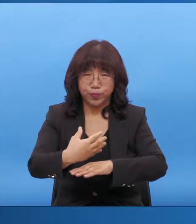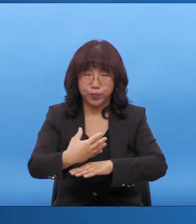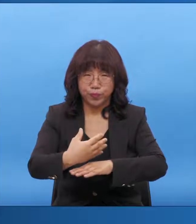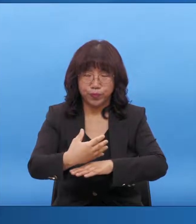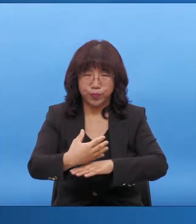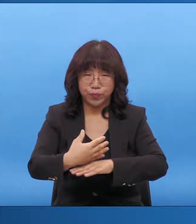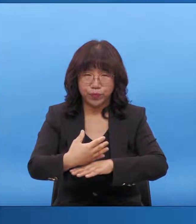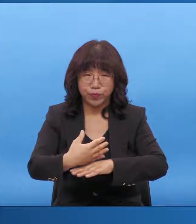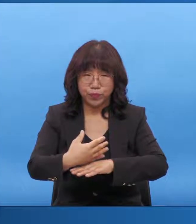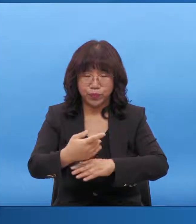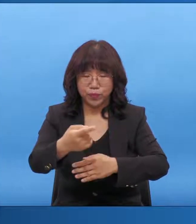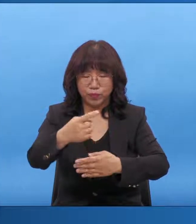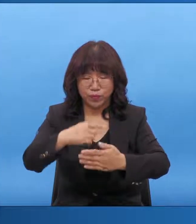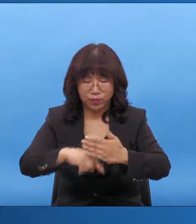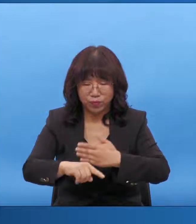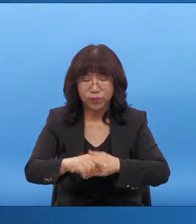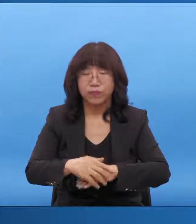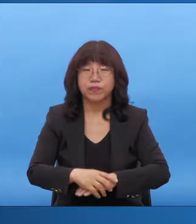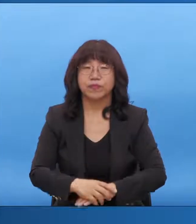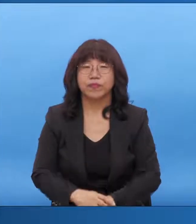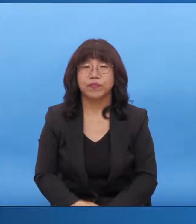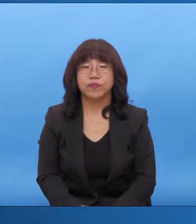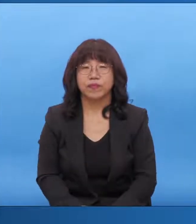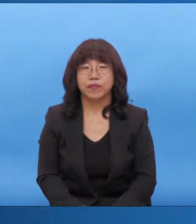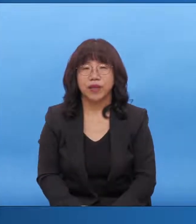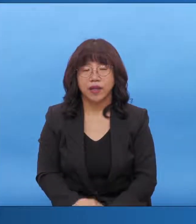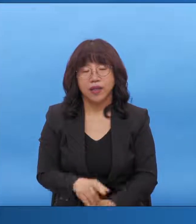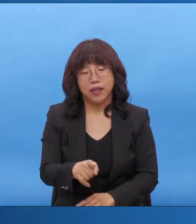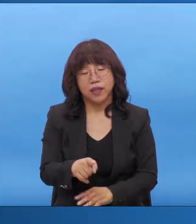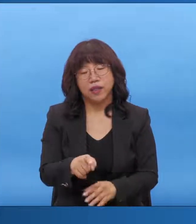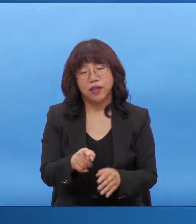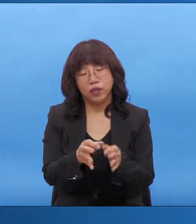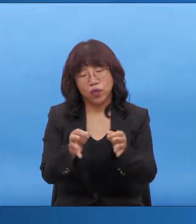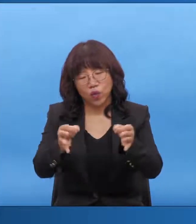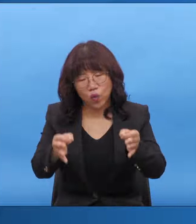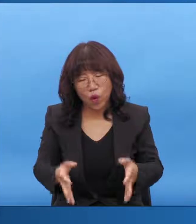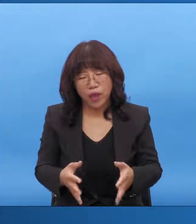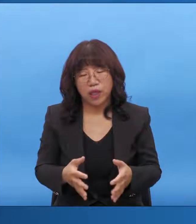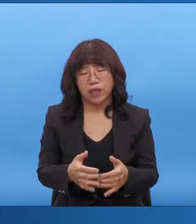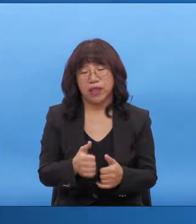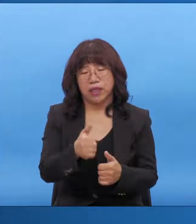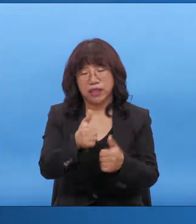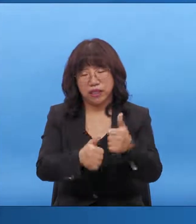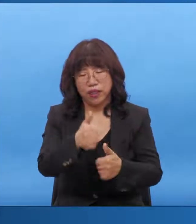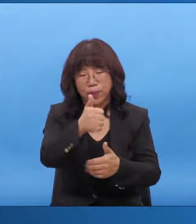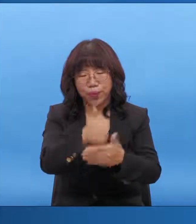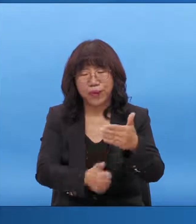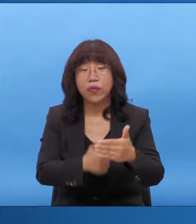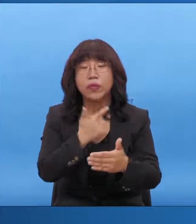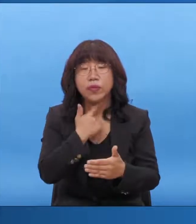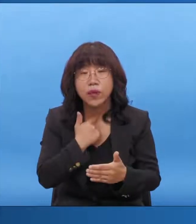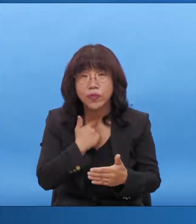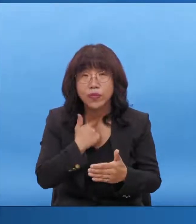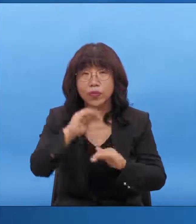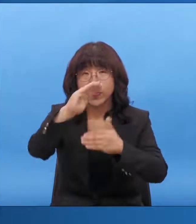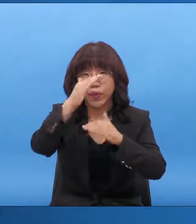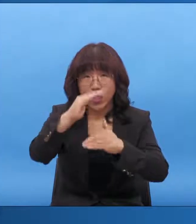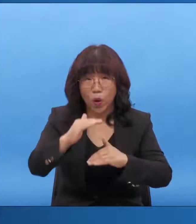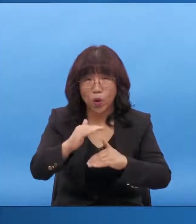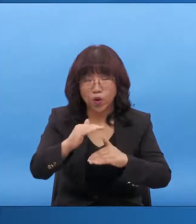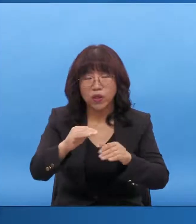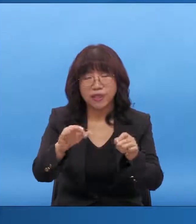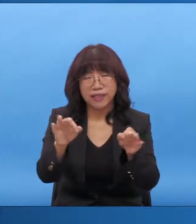언뜻 흘린 이제 시험 들었던 어려웠던 얘기를 갖다 흘렸어요 보니까요. So I looked at his words, and he had a